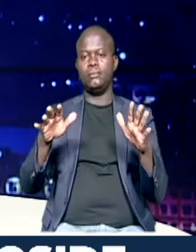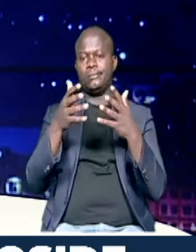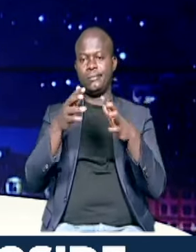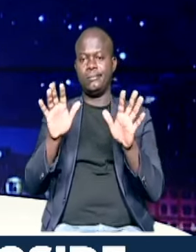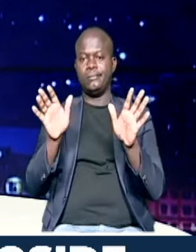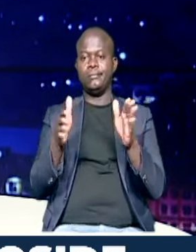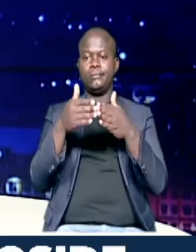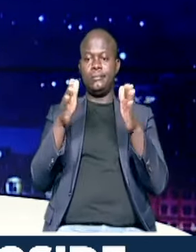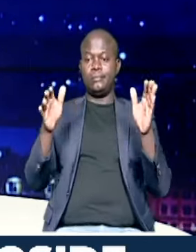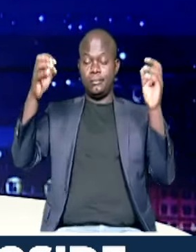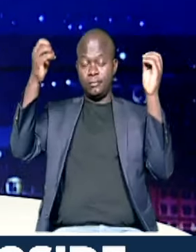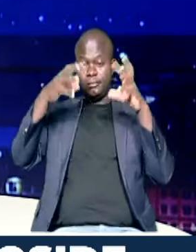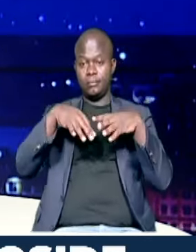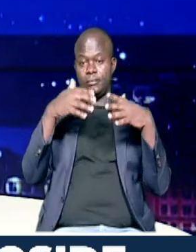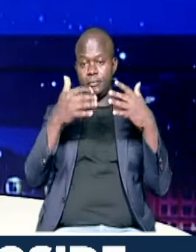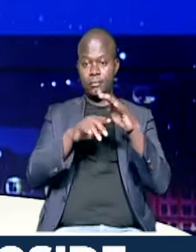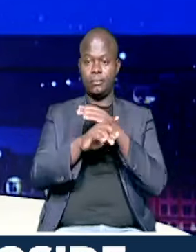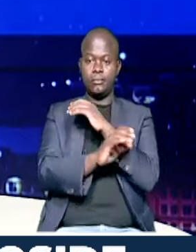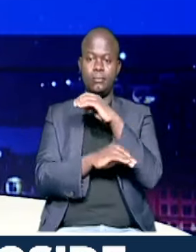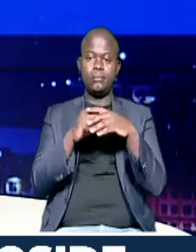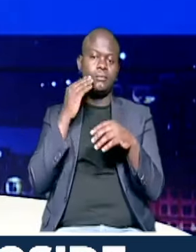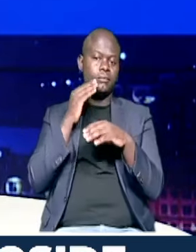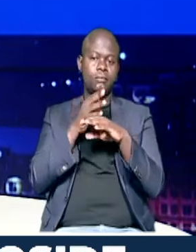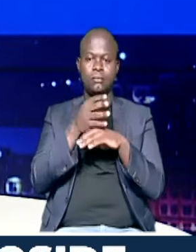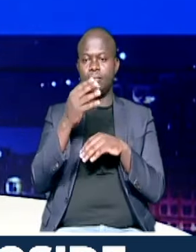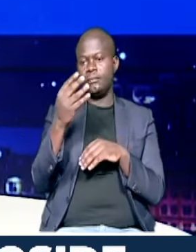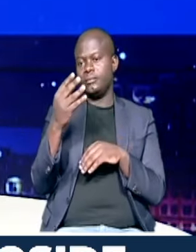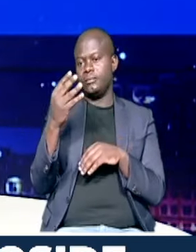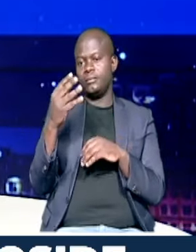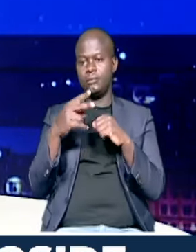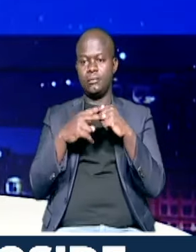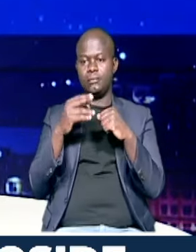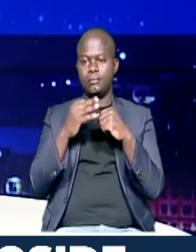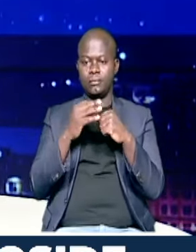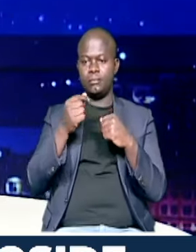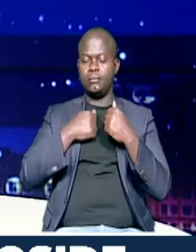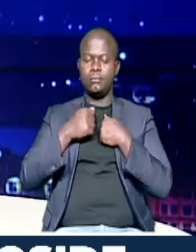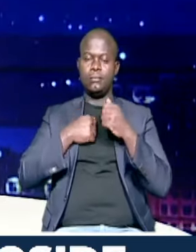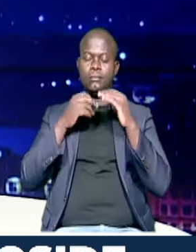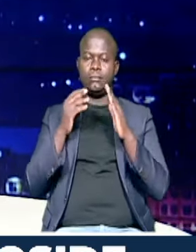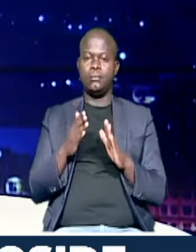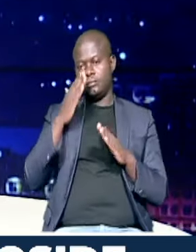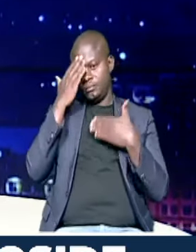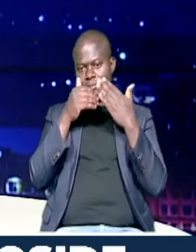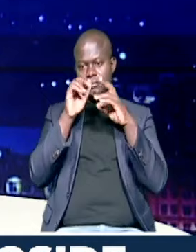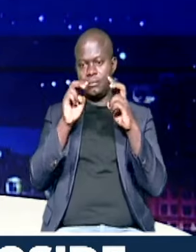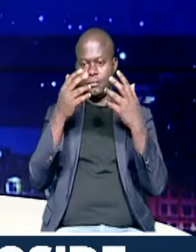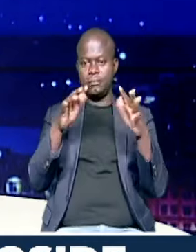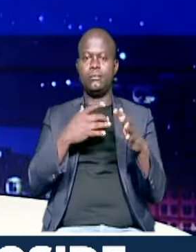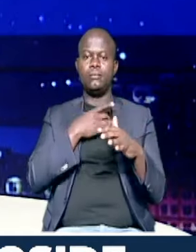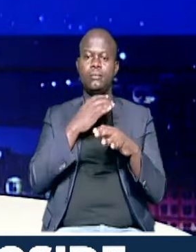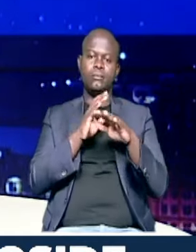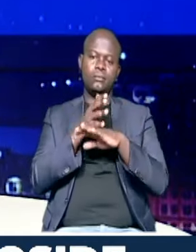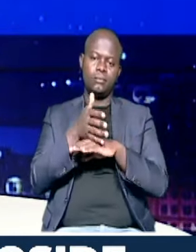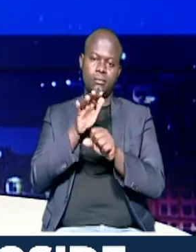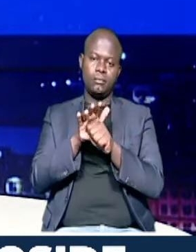imaze ifunguwe ku mugaragaro, imaze kwinjiriza igihugu miliyoni zisaga 478 z'amafaranga y'u Rwanda, kuko ngo imaze gusurwa n'ababarirwa